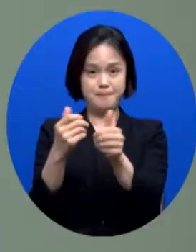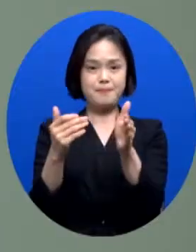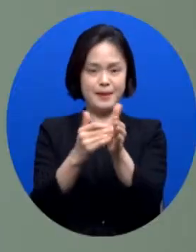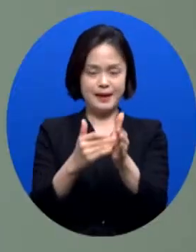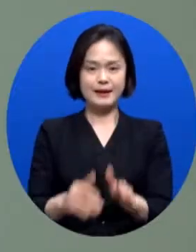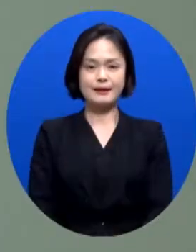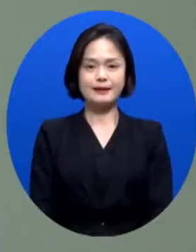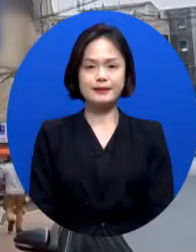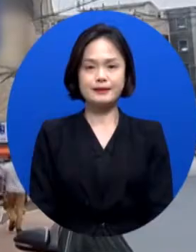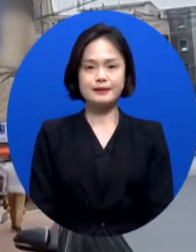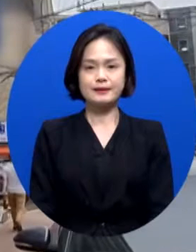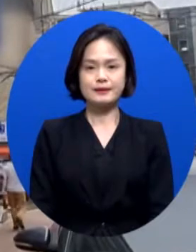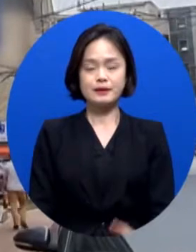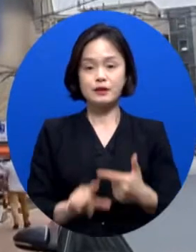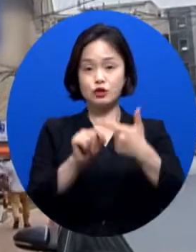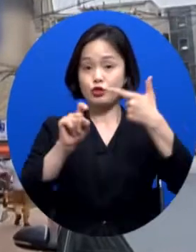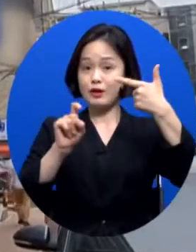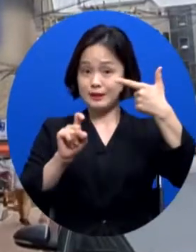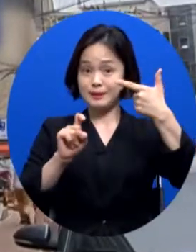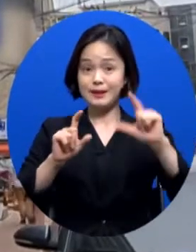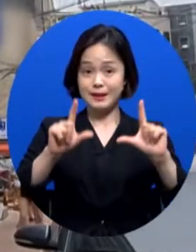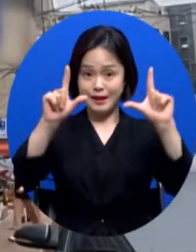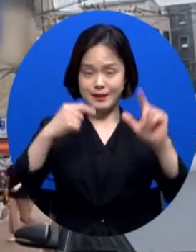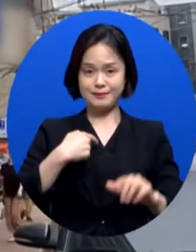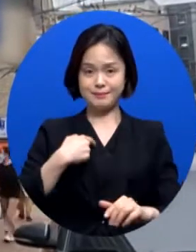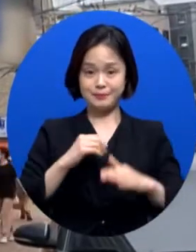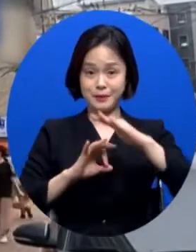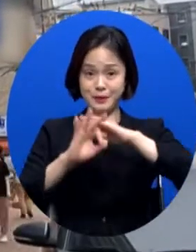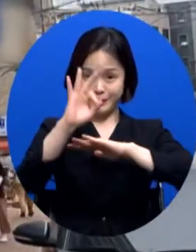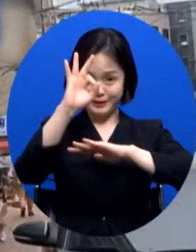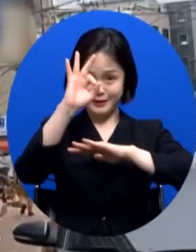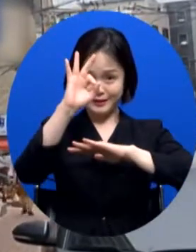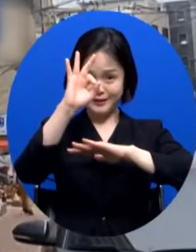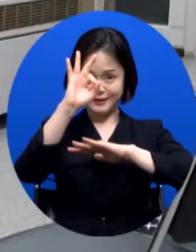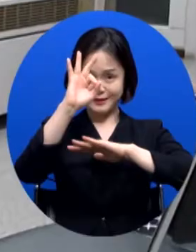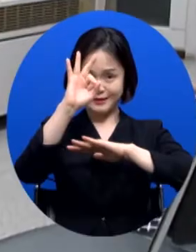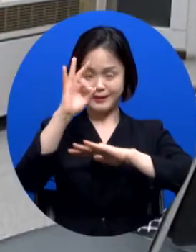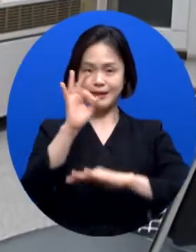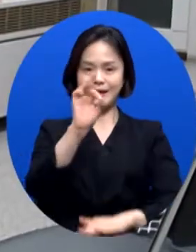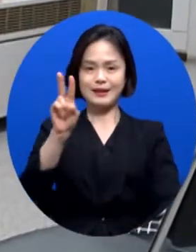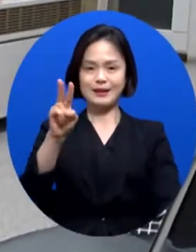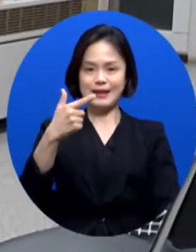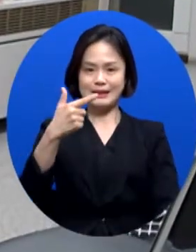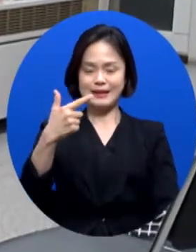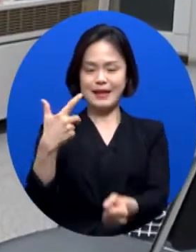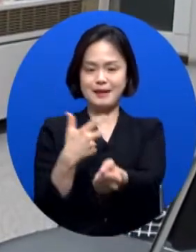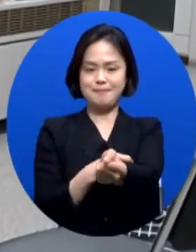첫날이었죠. 지난 10일 저도 오전 11시경에 회사 근처 병원에서 얀센 백신을